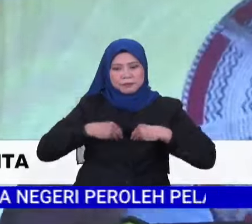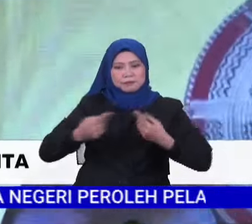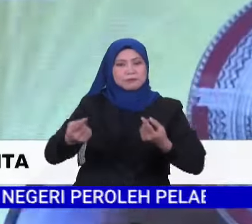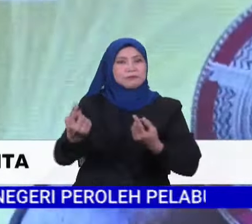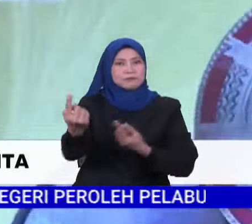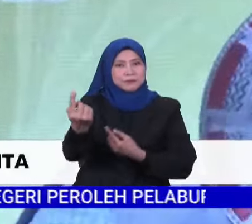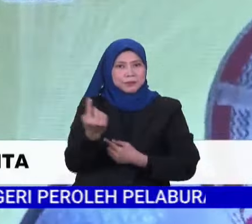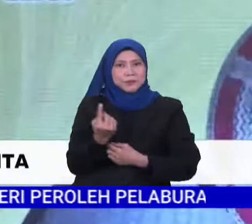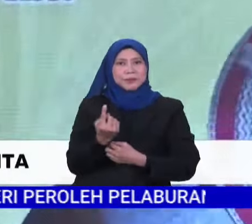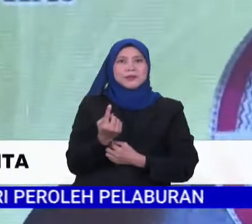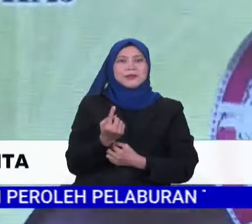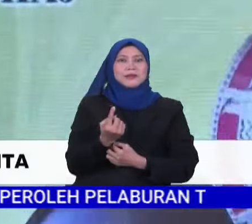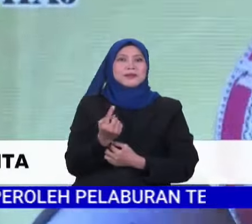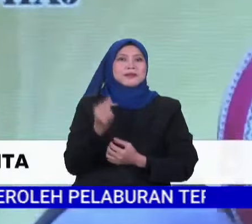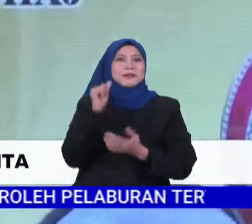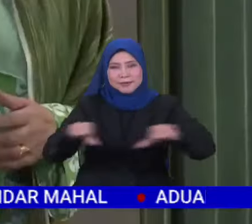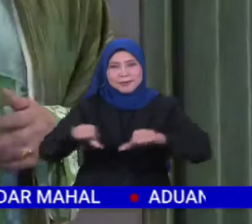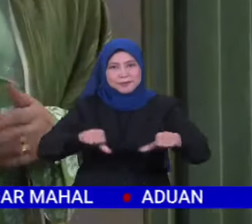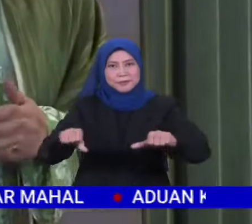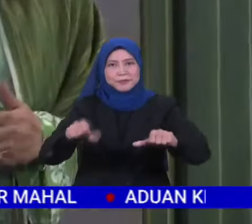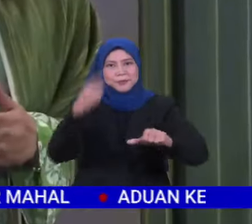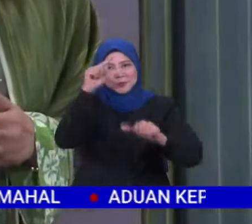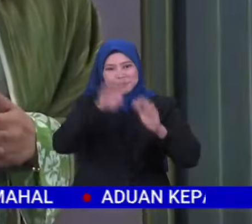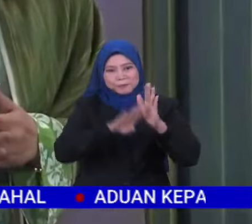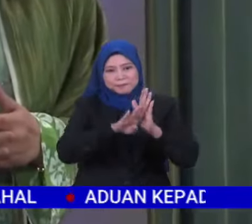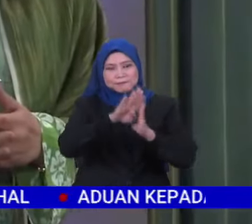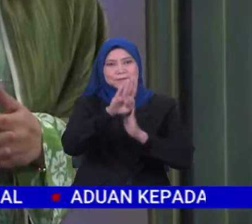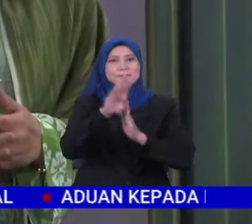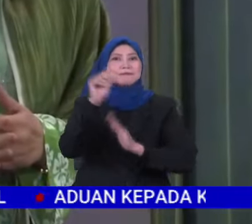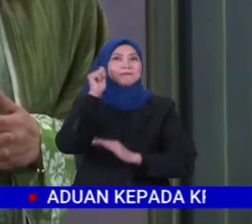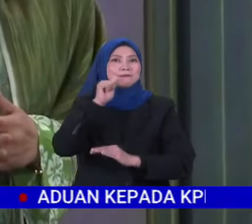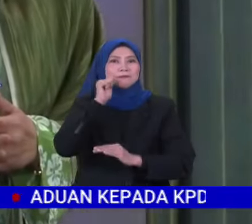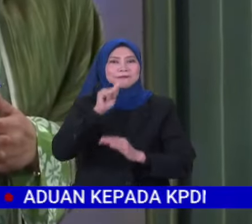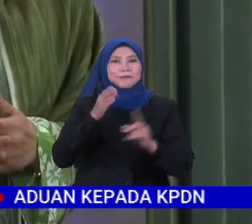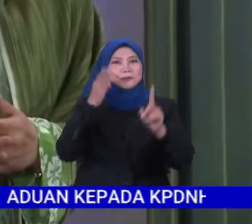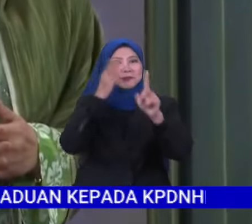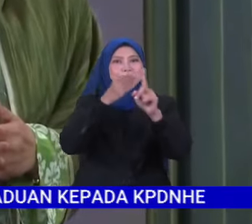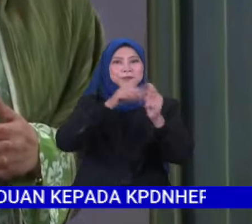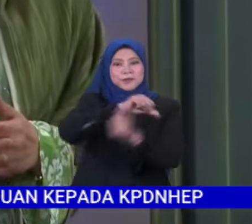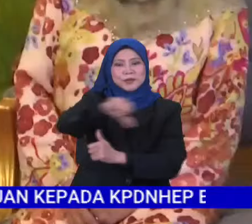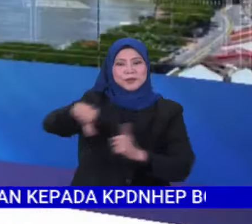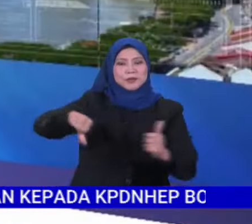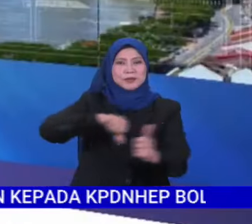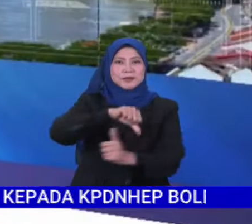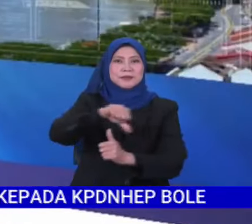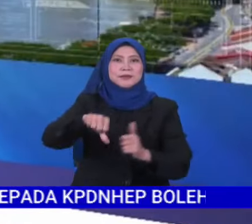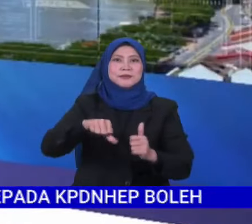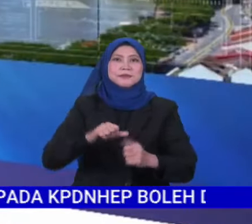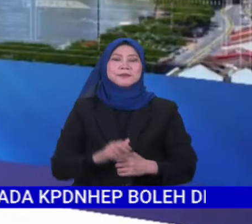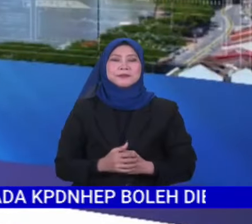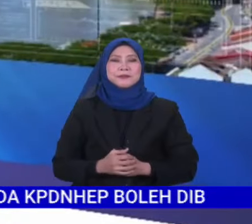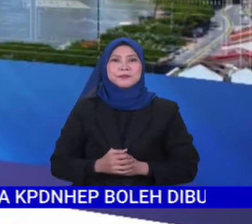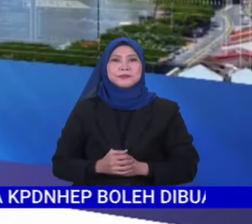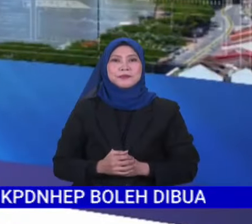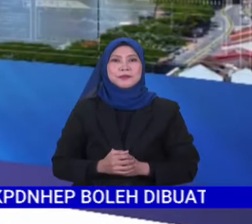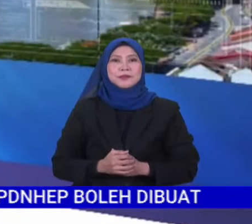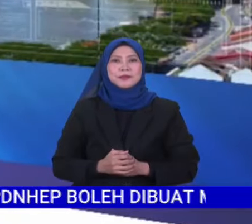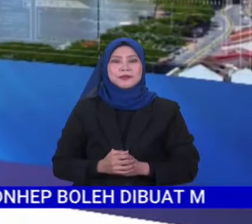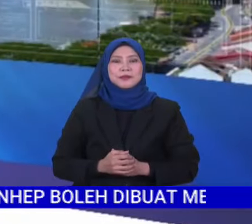Raja Permaisuri agong tuanku Azizah Aminah pembangunan wanita dari sudut sosial Hai perbadanan